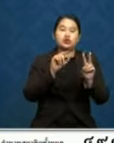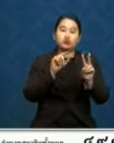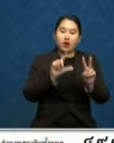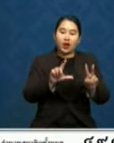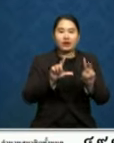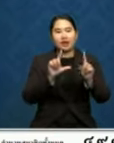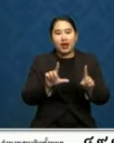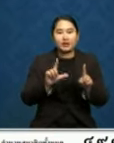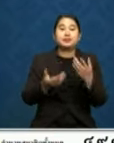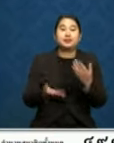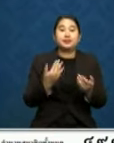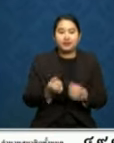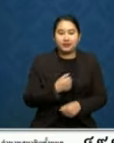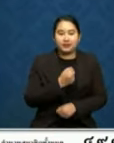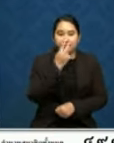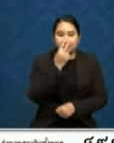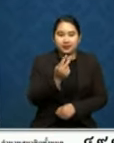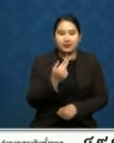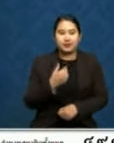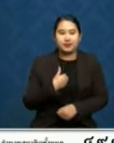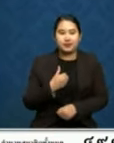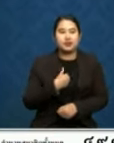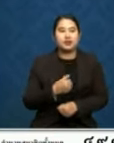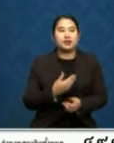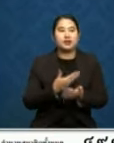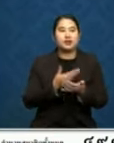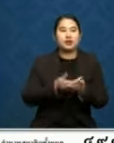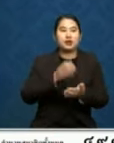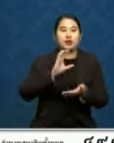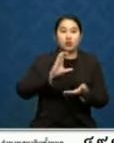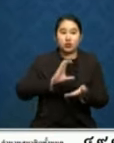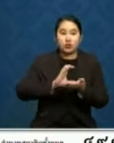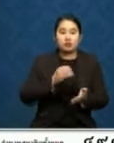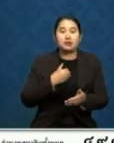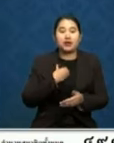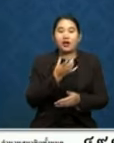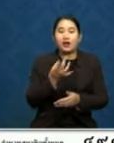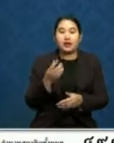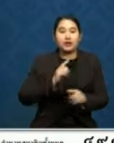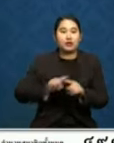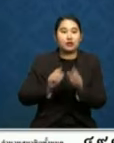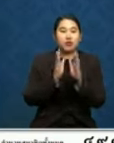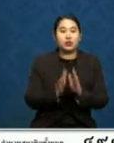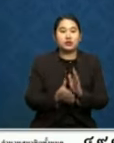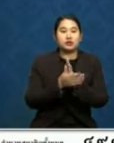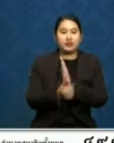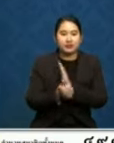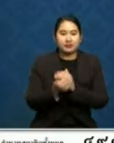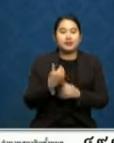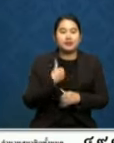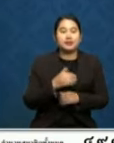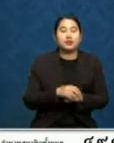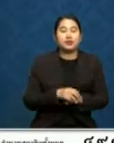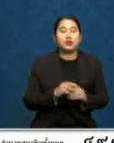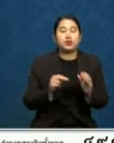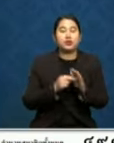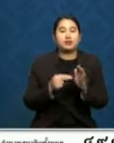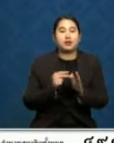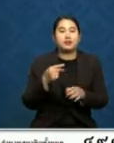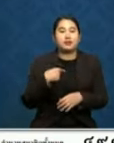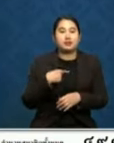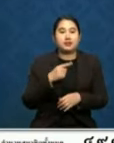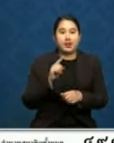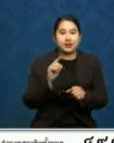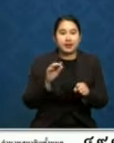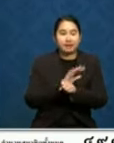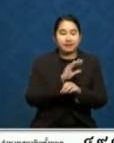1ล้านกว่าบาทบ้างนะคะจะเห็นได้เลยว่างบประมาณของการนี่มีอัตราผู้เชี่ยวชาญเนี่ยน่าจะมีความคุ้มค่ามากกว่าการ